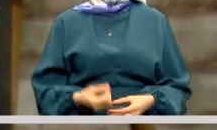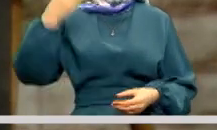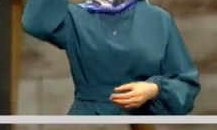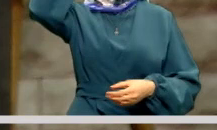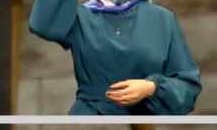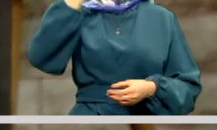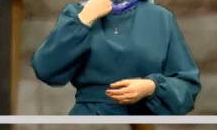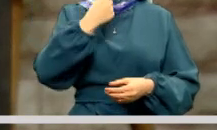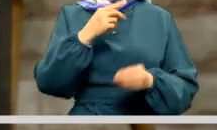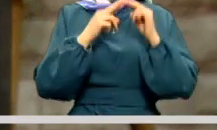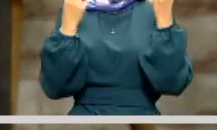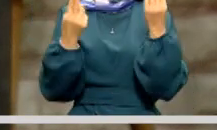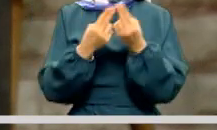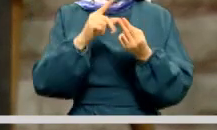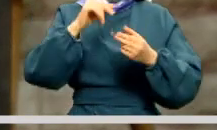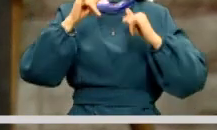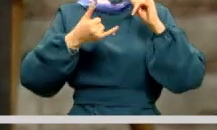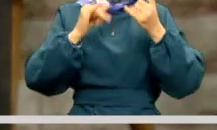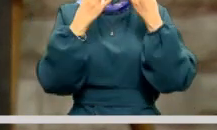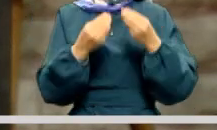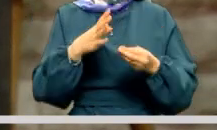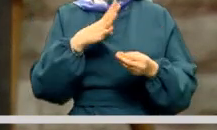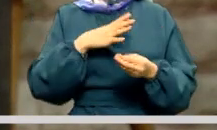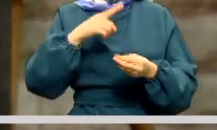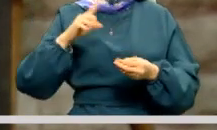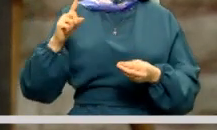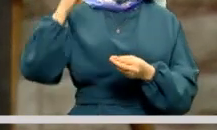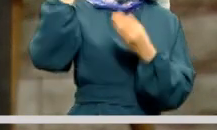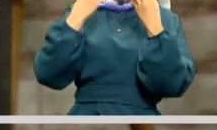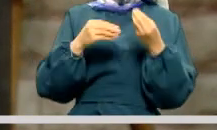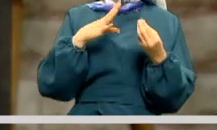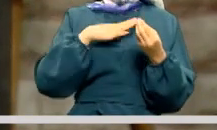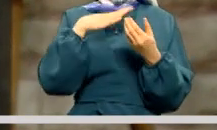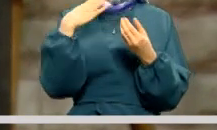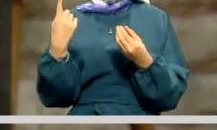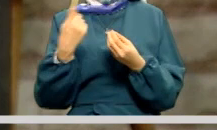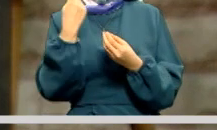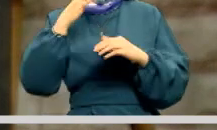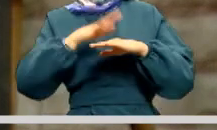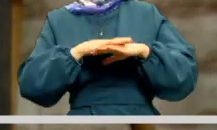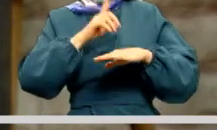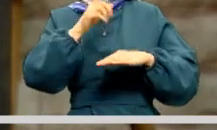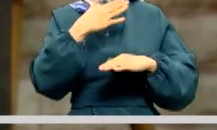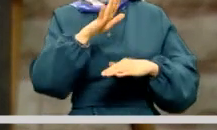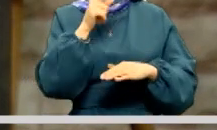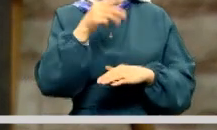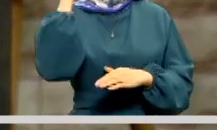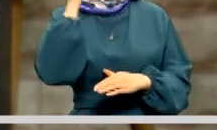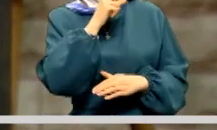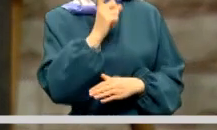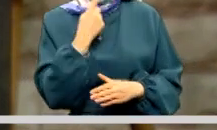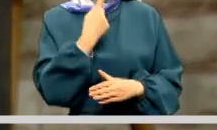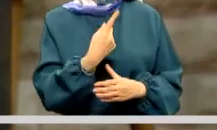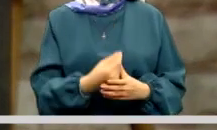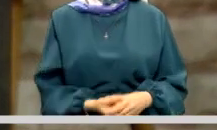Bir de dünyadayken cennetlik olanlar var Bunlar müjdelenmişse başka o zaman bir şey yapmasına gerek yok öyle mi anlıyoruz